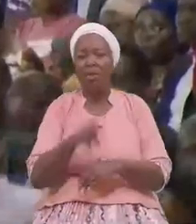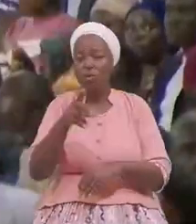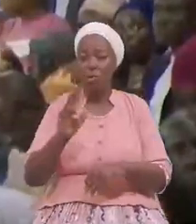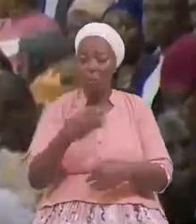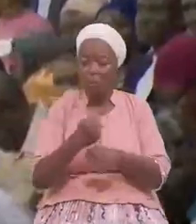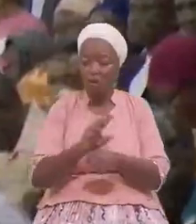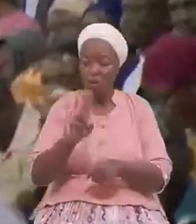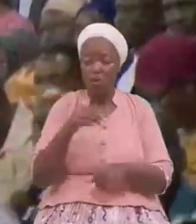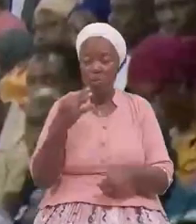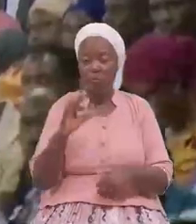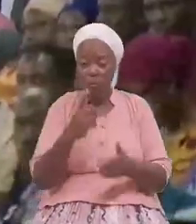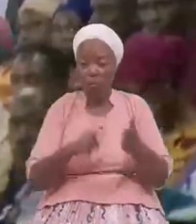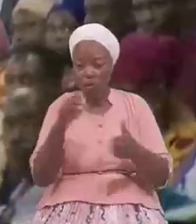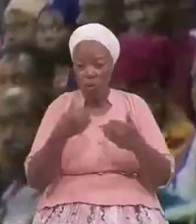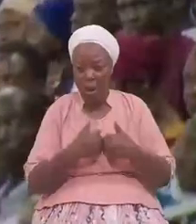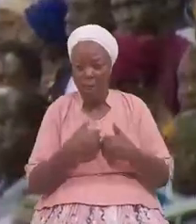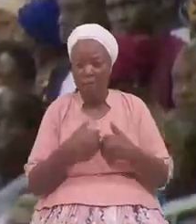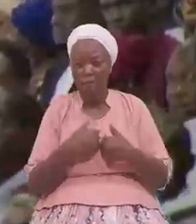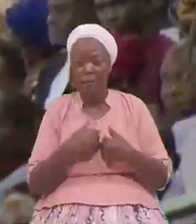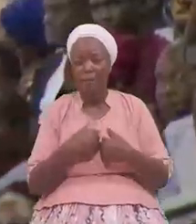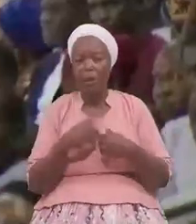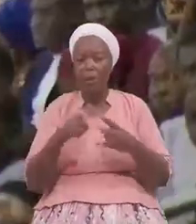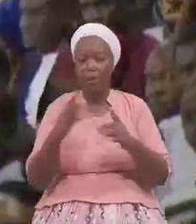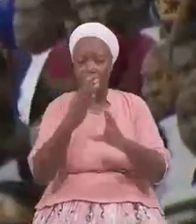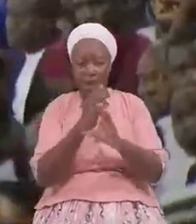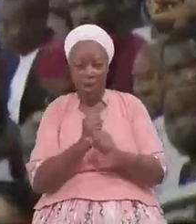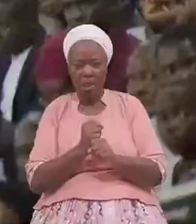as pour obtenir ce que tu